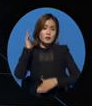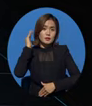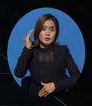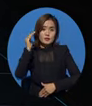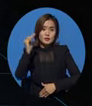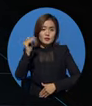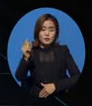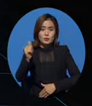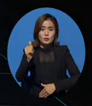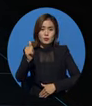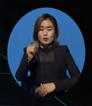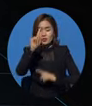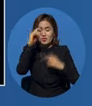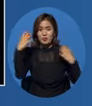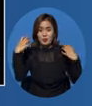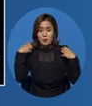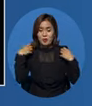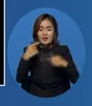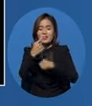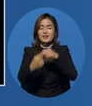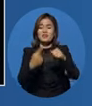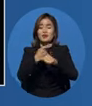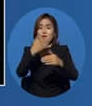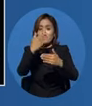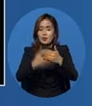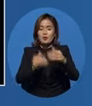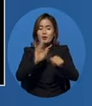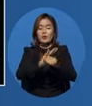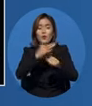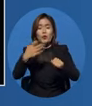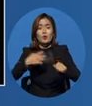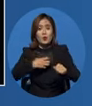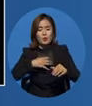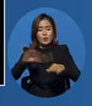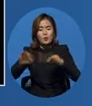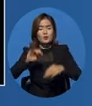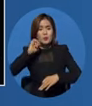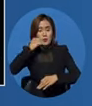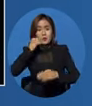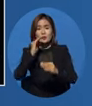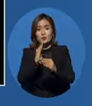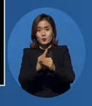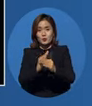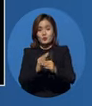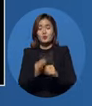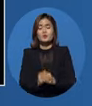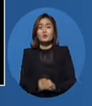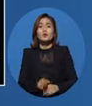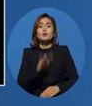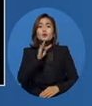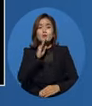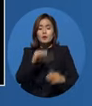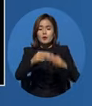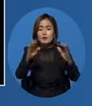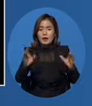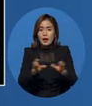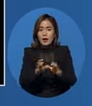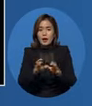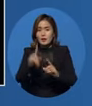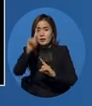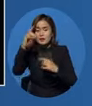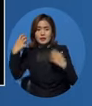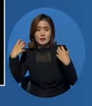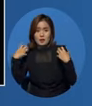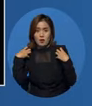1년밖에 남지 않았습니다 그러나 위기 경제 어려움이 계속되고 있는데 에 정말 당 정 청이 이 위기